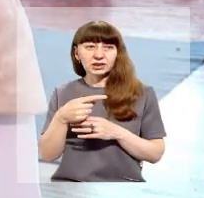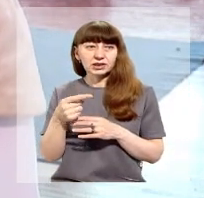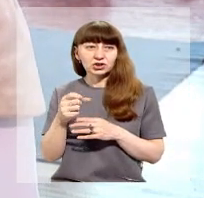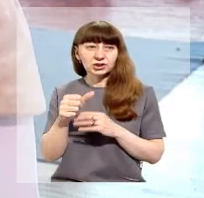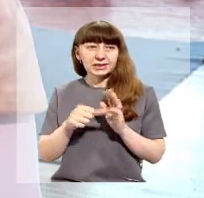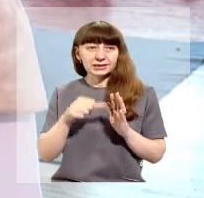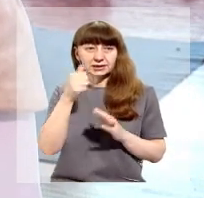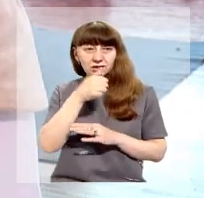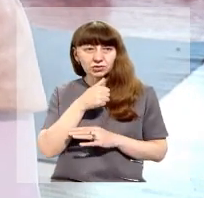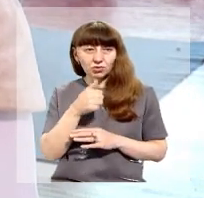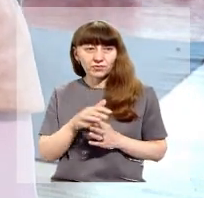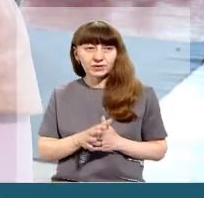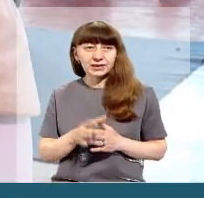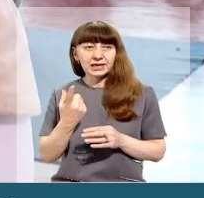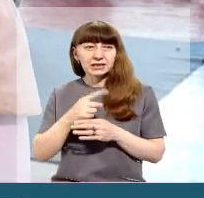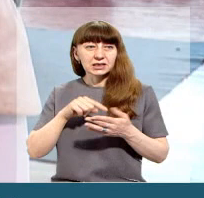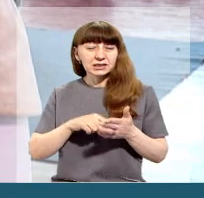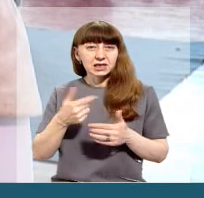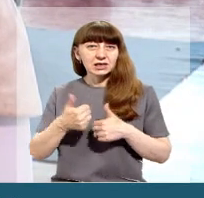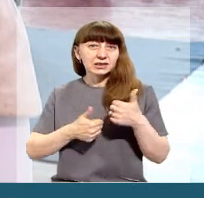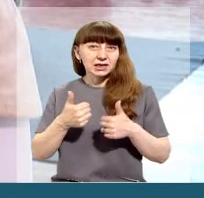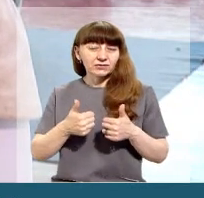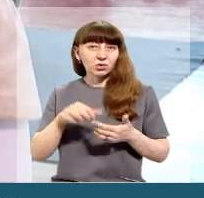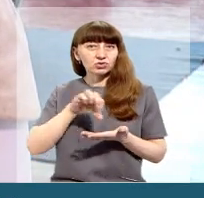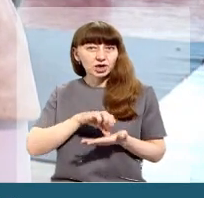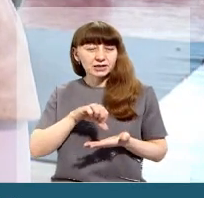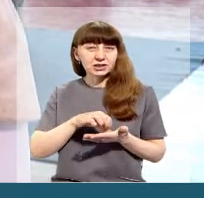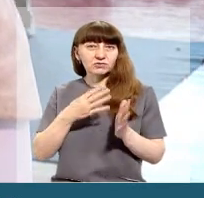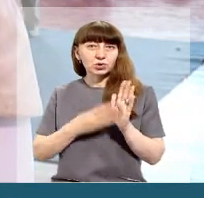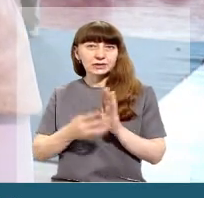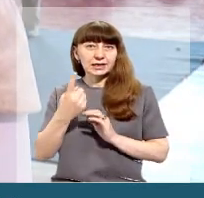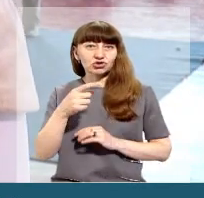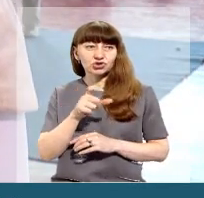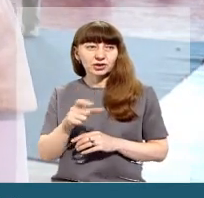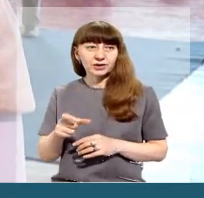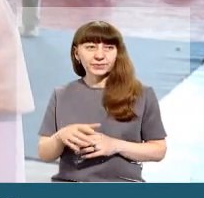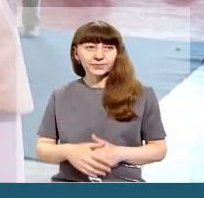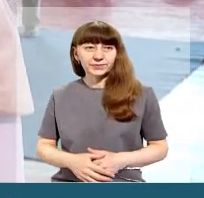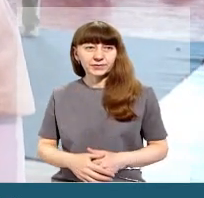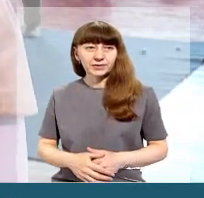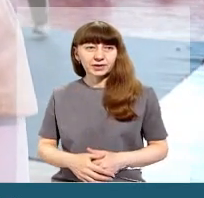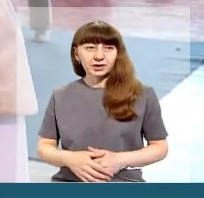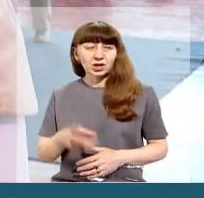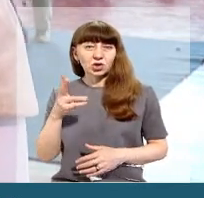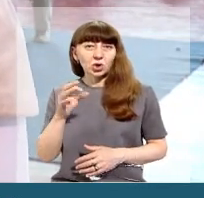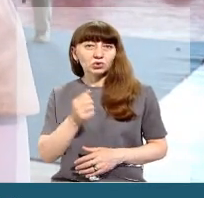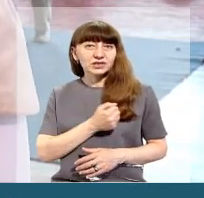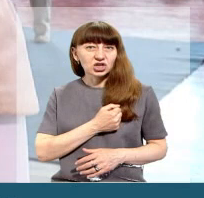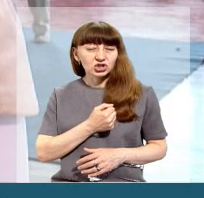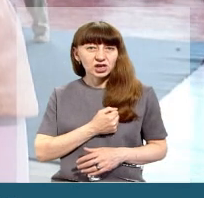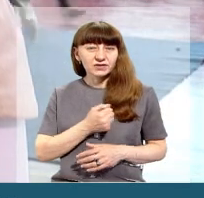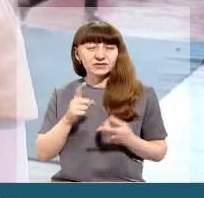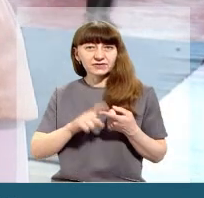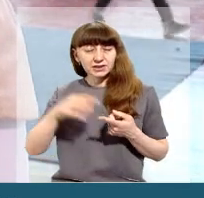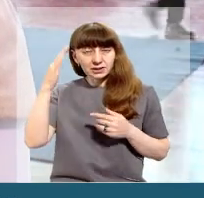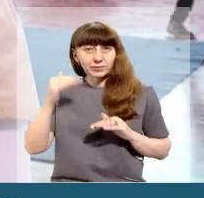годов рождения. На этих соревнованиях участвует 91 спортсмен, но, к сожалению, из-за паводков